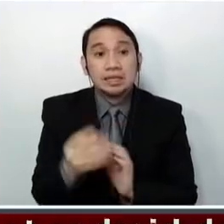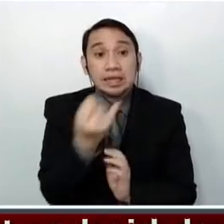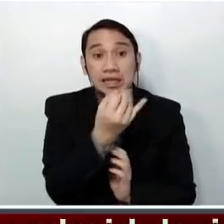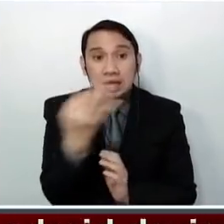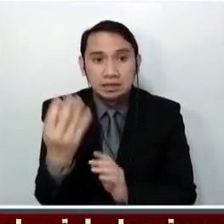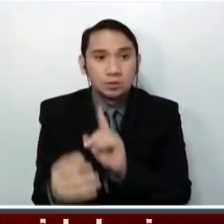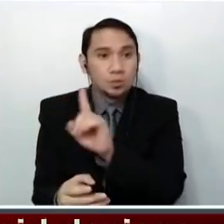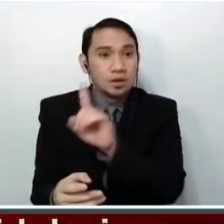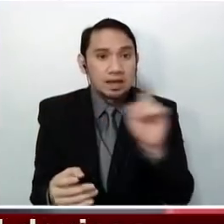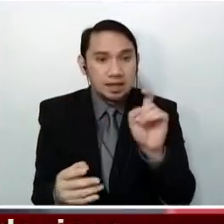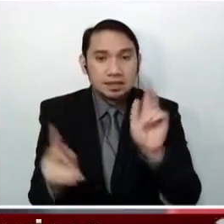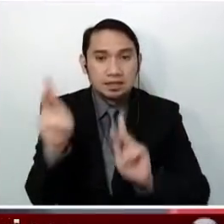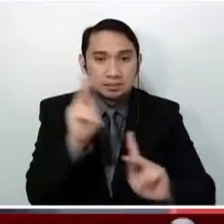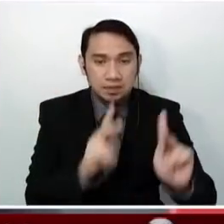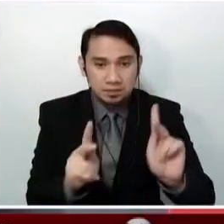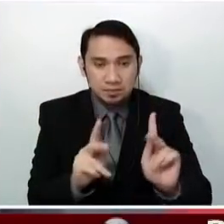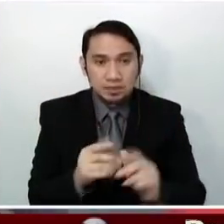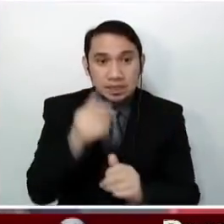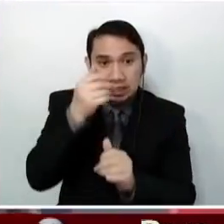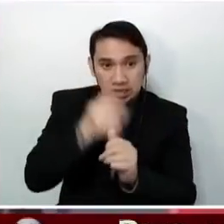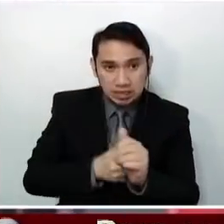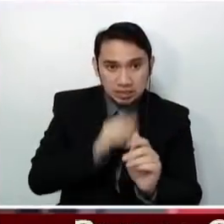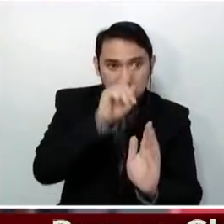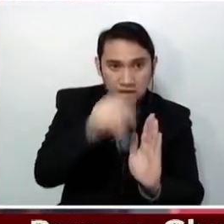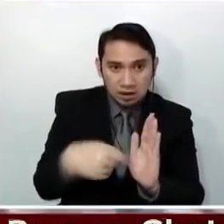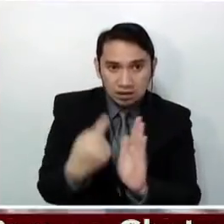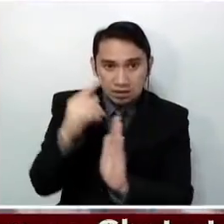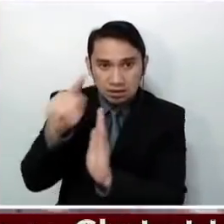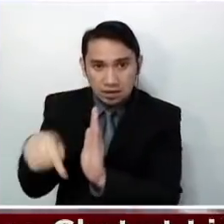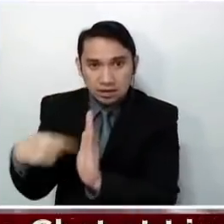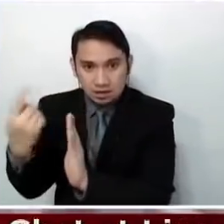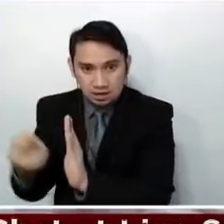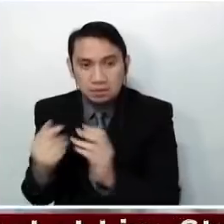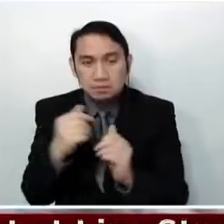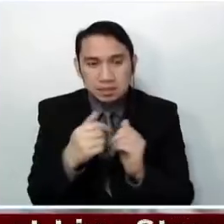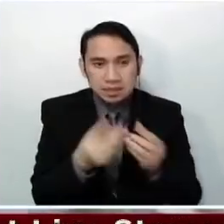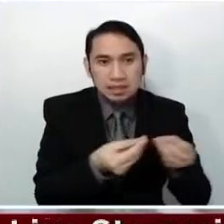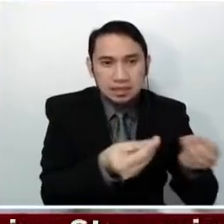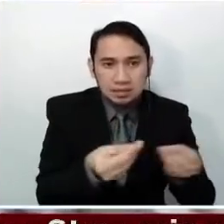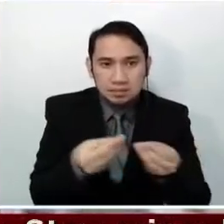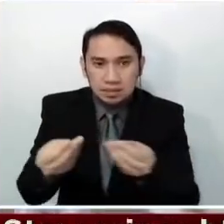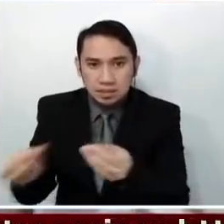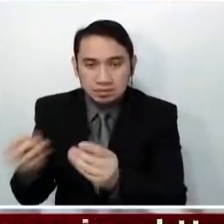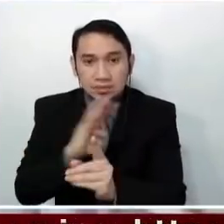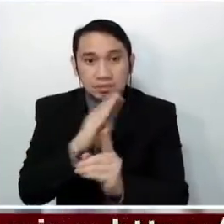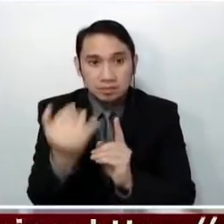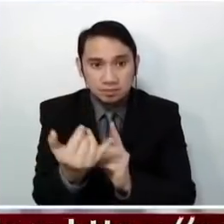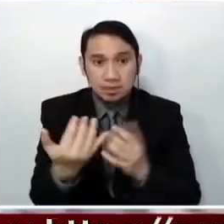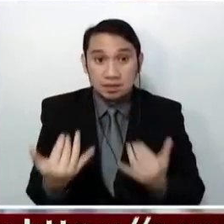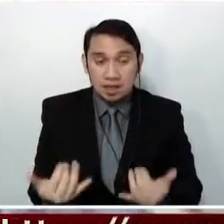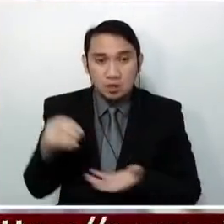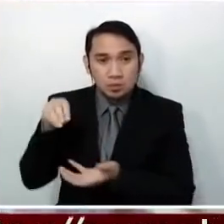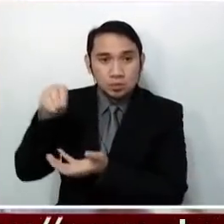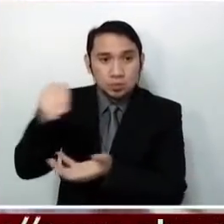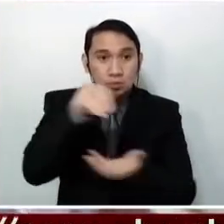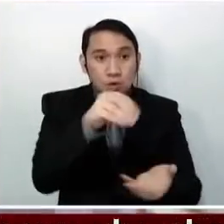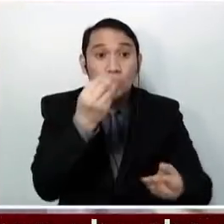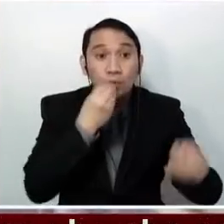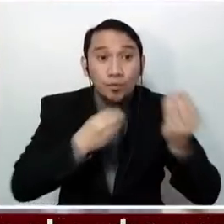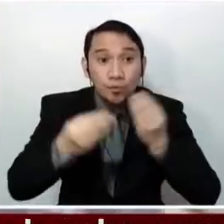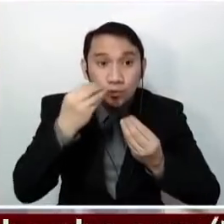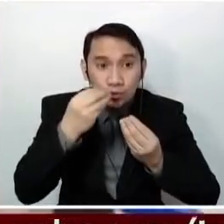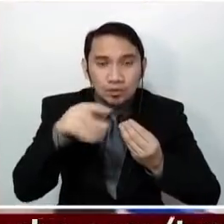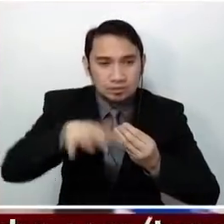residente kada isang oras sa bawat barangay. Mamimigay naman ng food packs sa mga residenteng apektado ng